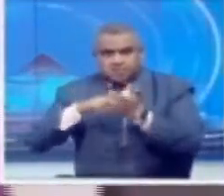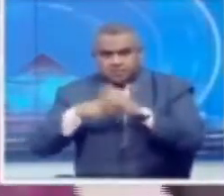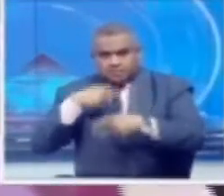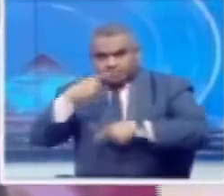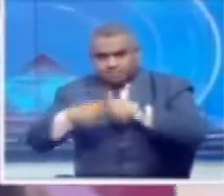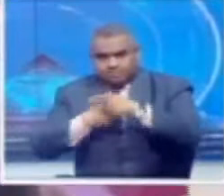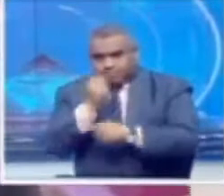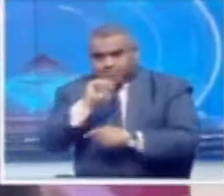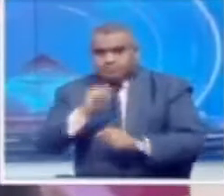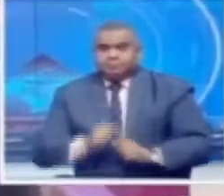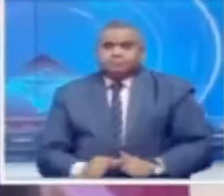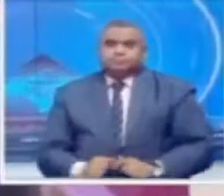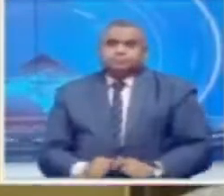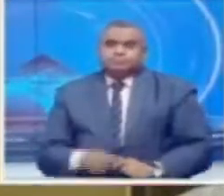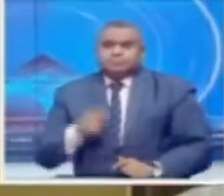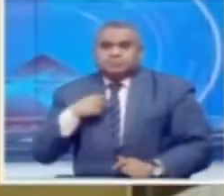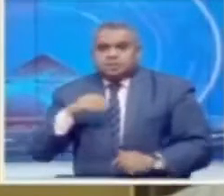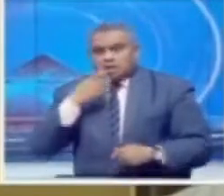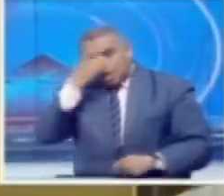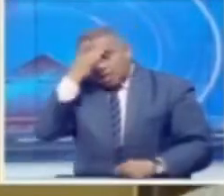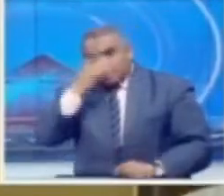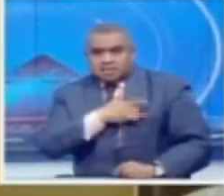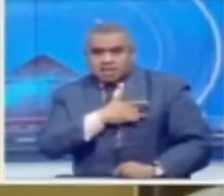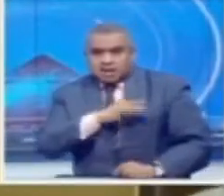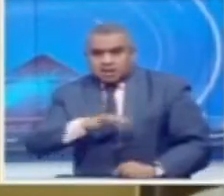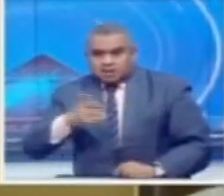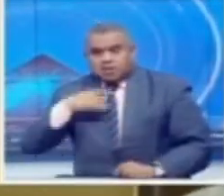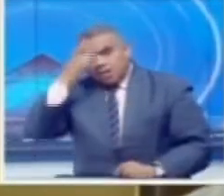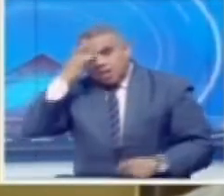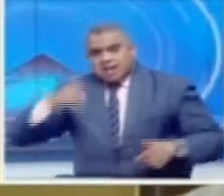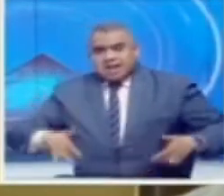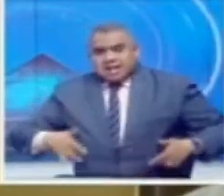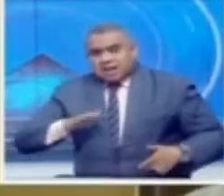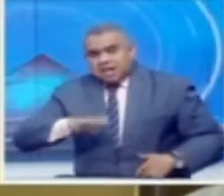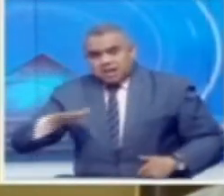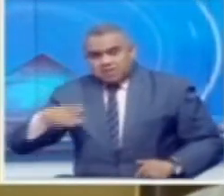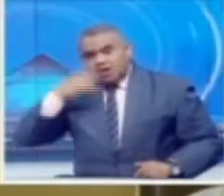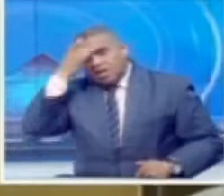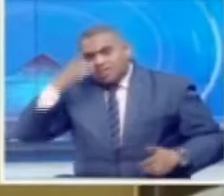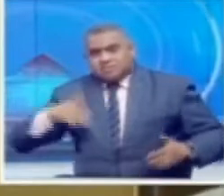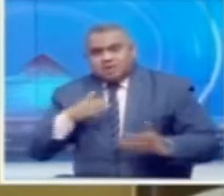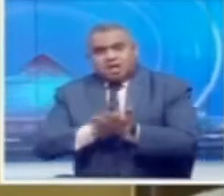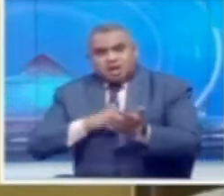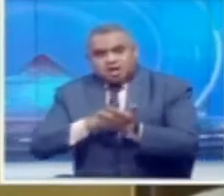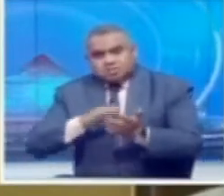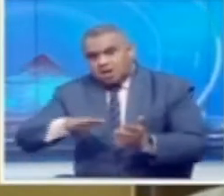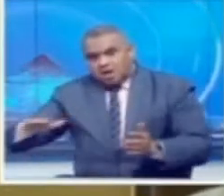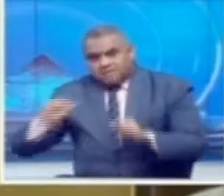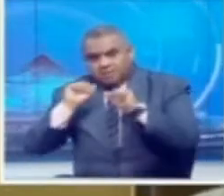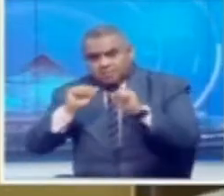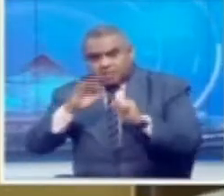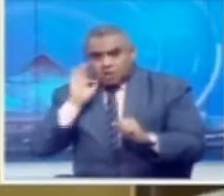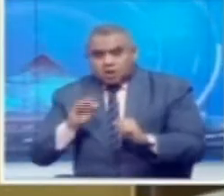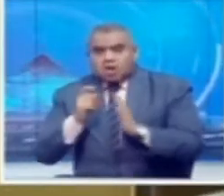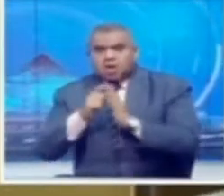في امراض القلب للاطفال، في امراض الكلى في الاطفال، في امراض المبتسرين للاطفال، بحيث ان يبقى